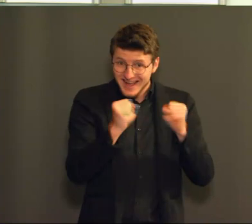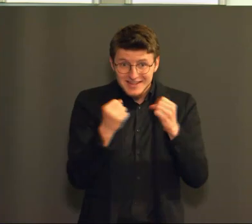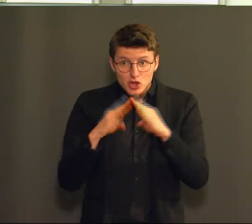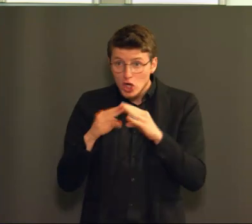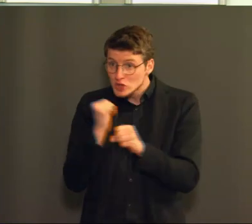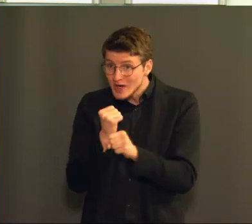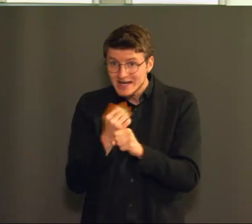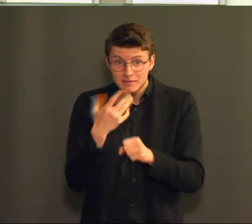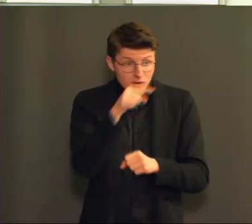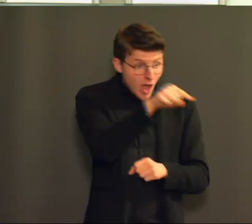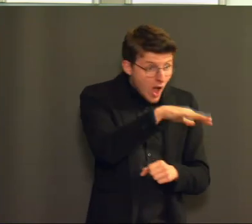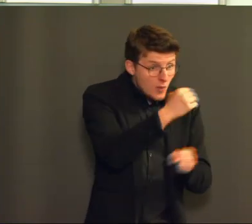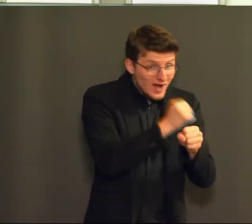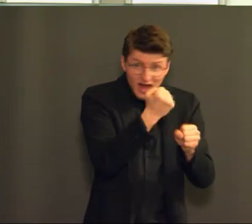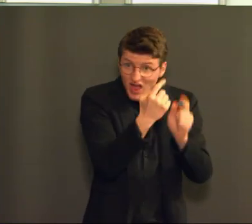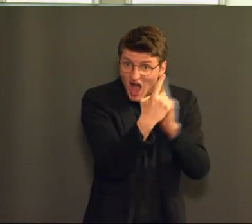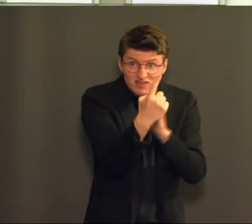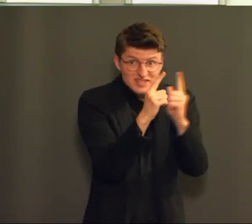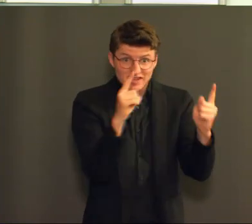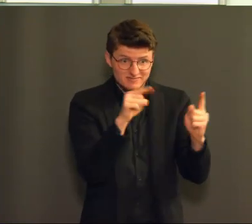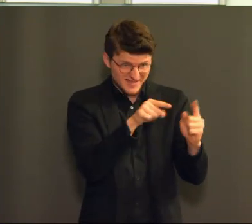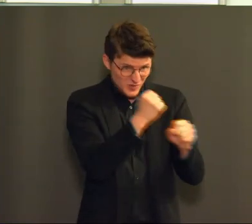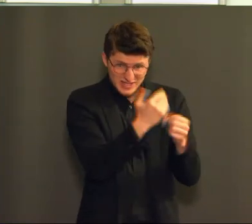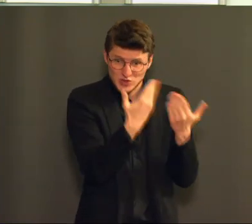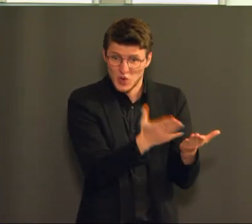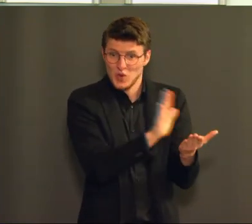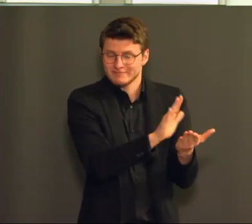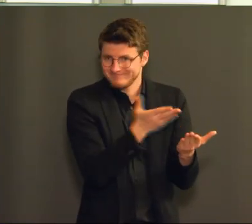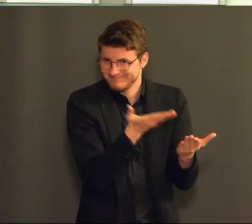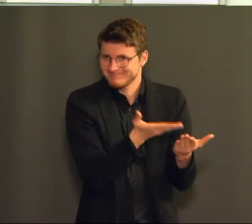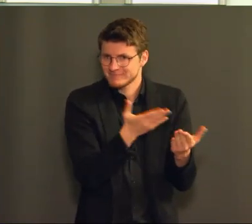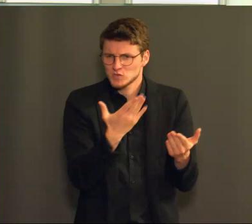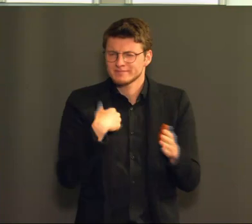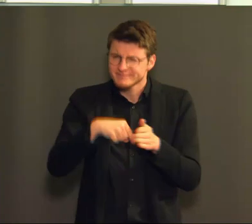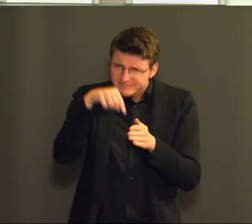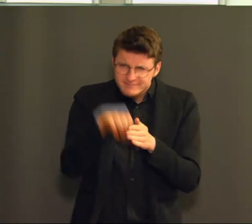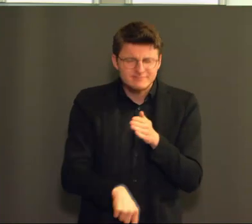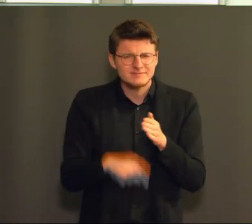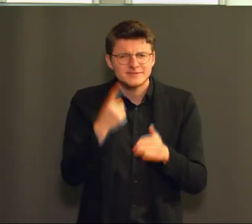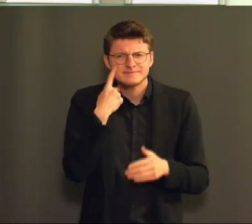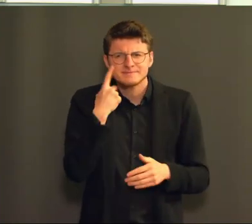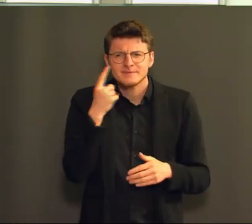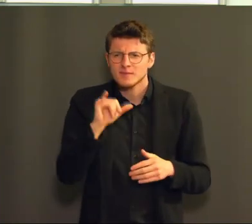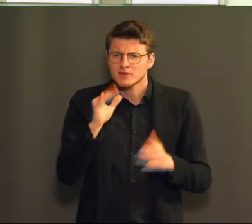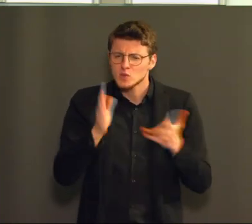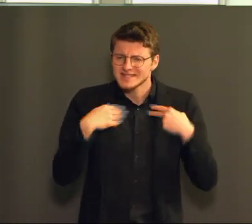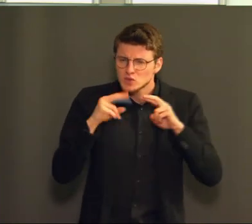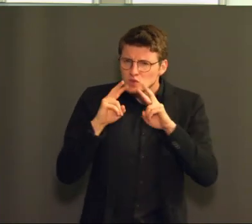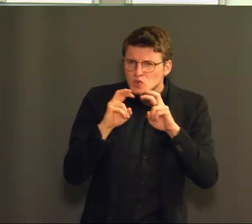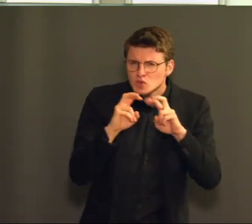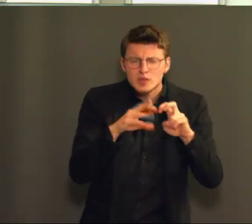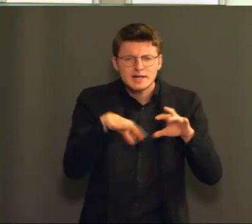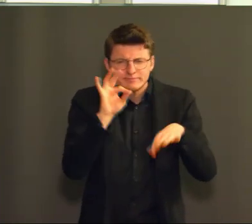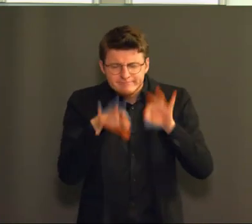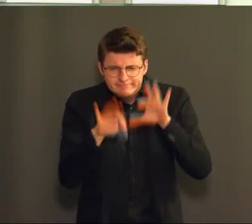houden. Laat ons nu even kijken naar een aantal geanalyseerde sectoren en deze